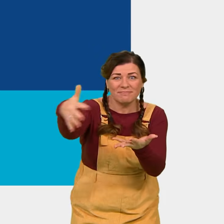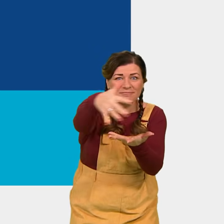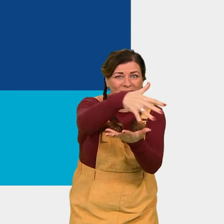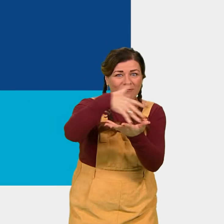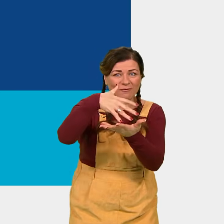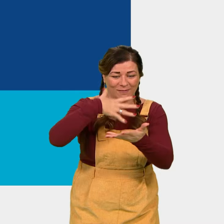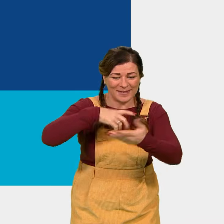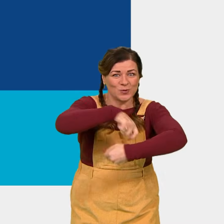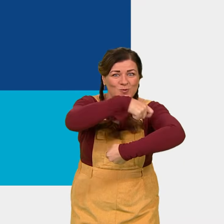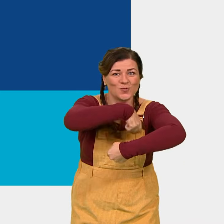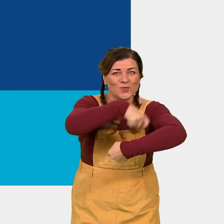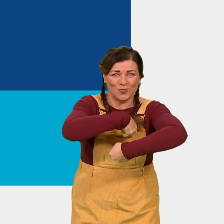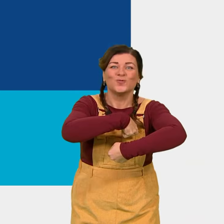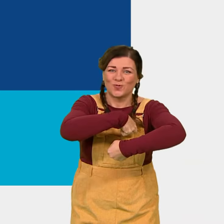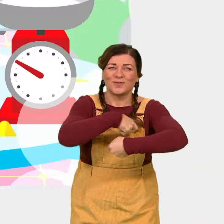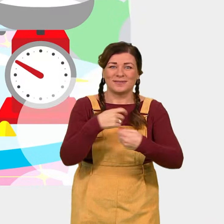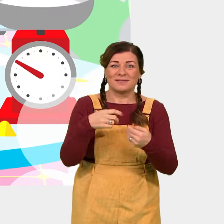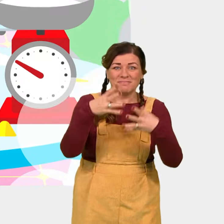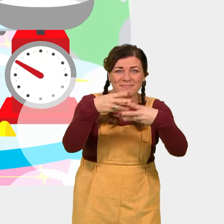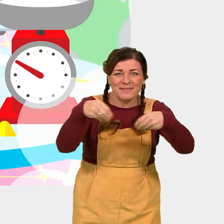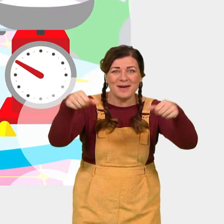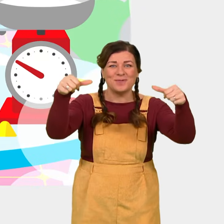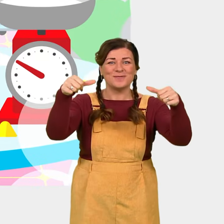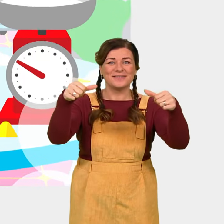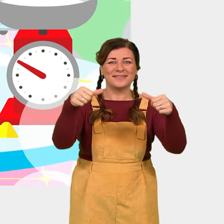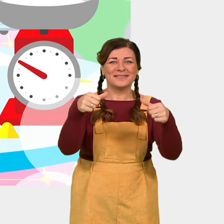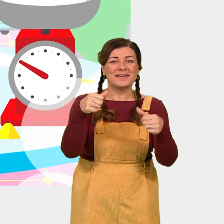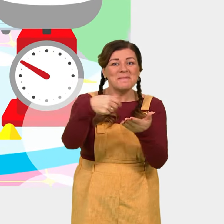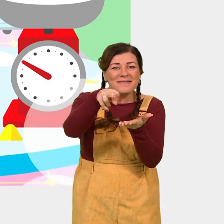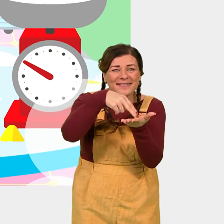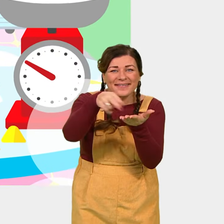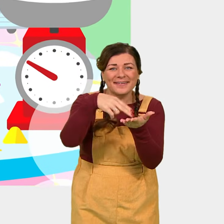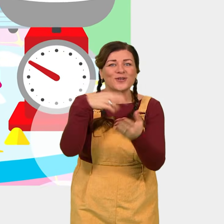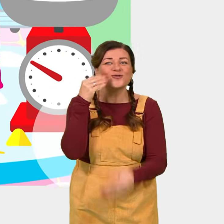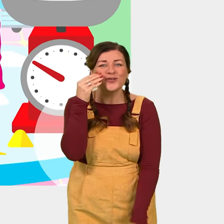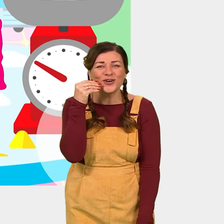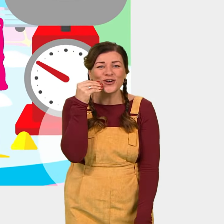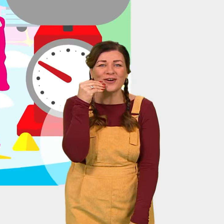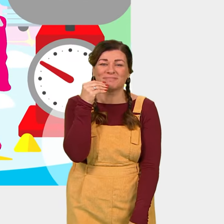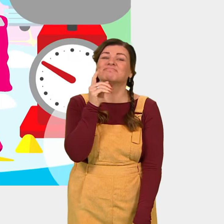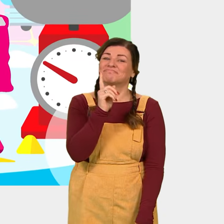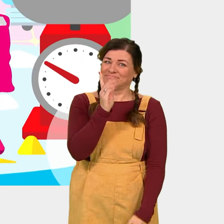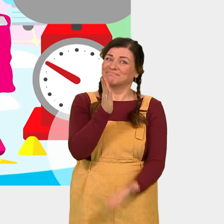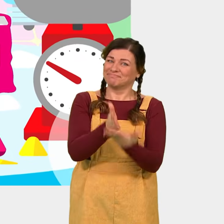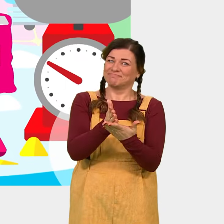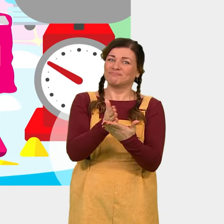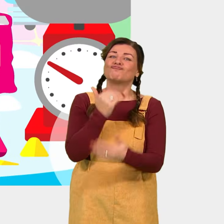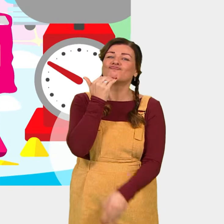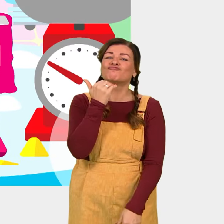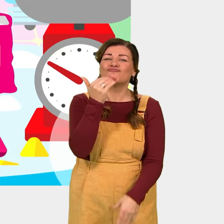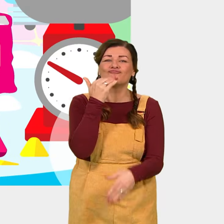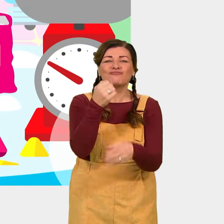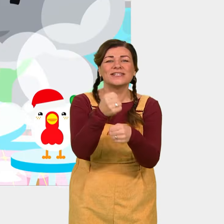angen i goginio bisgedi sinsir. Blawd, menyn, siwgr ac wrth gwrs, digon o